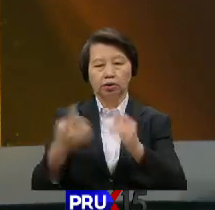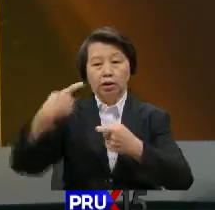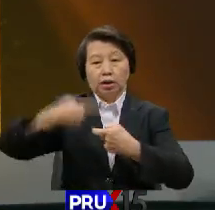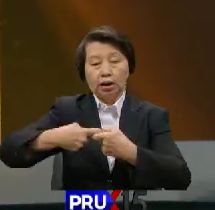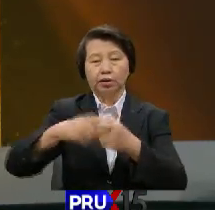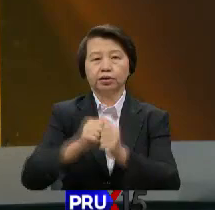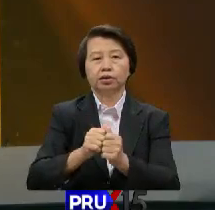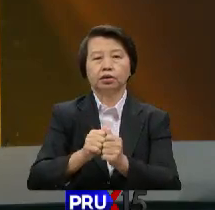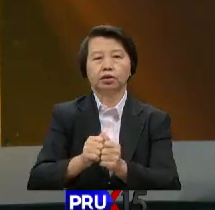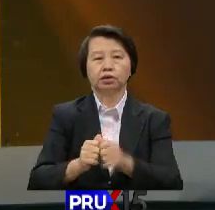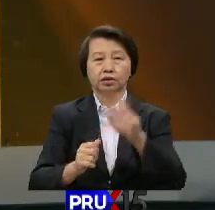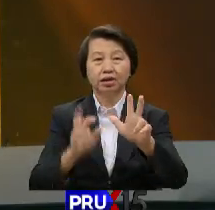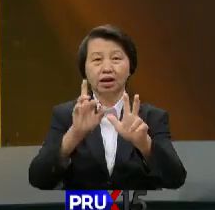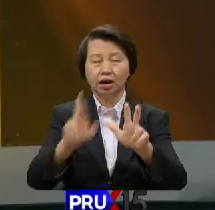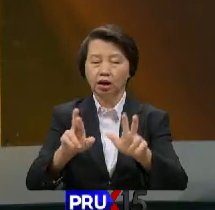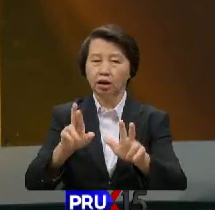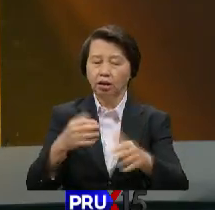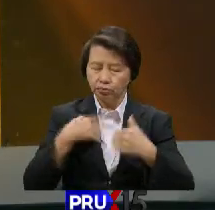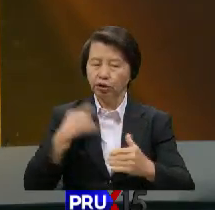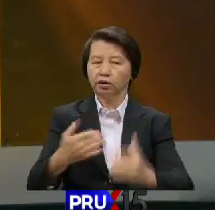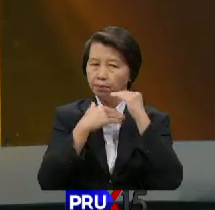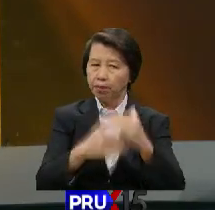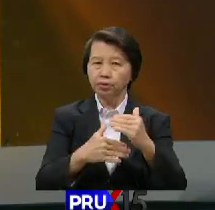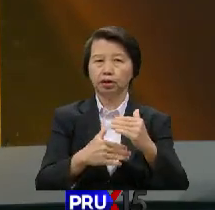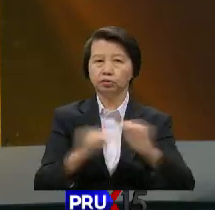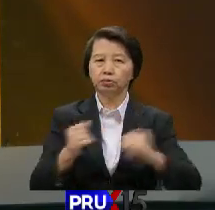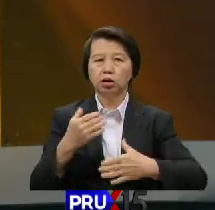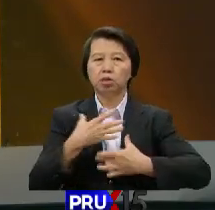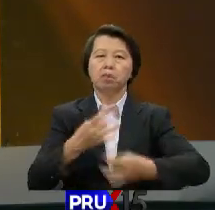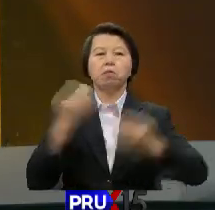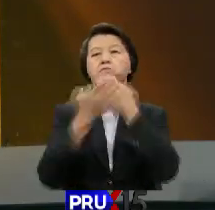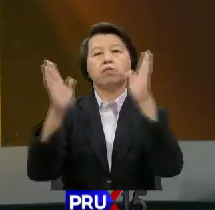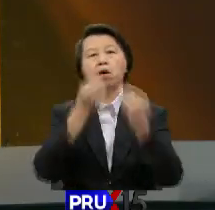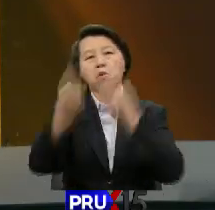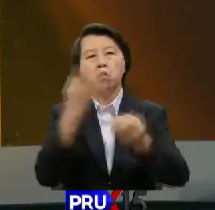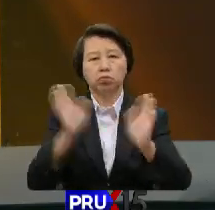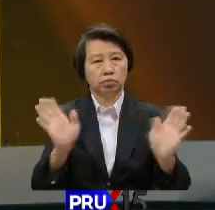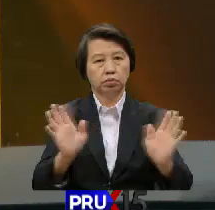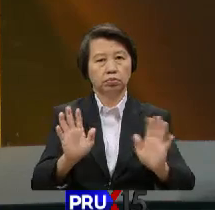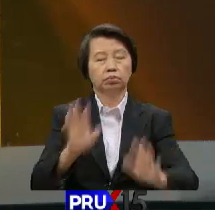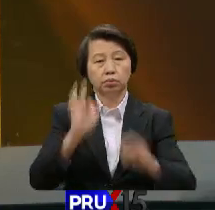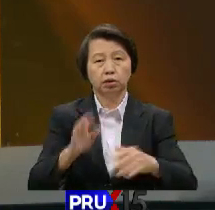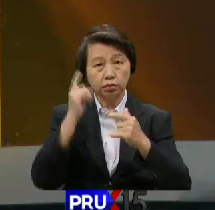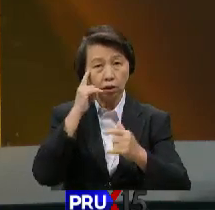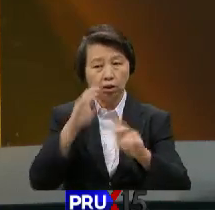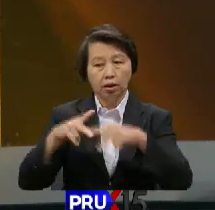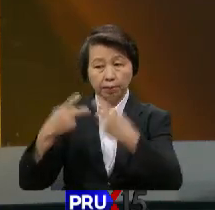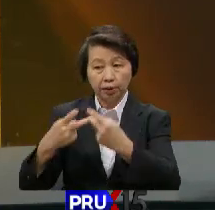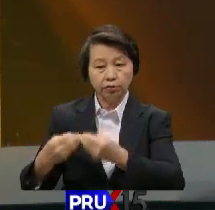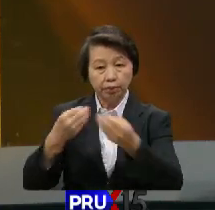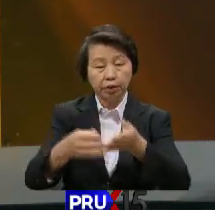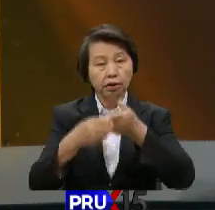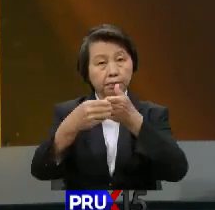isu activity Jadi mereka sudah pasti saya kira Pati kemudian tinggi telah memberikan panduan yang